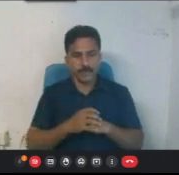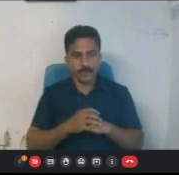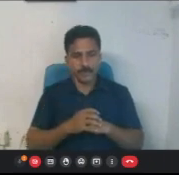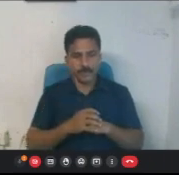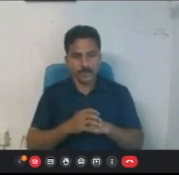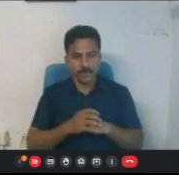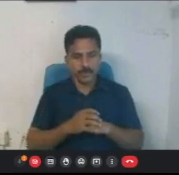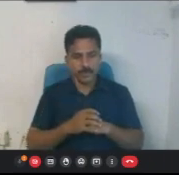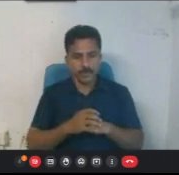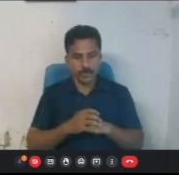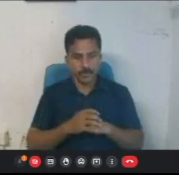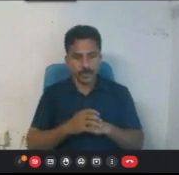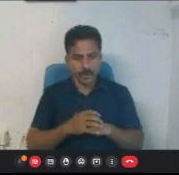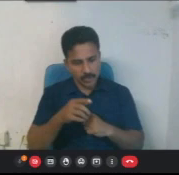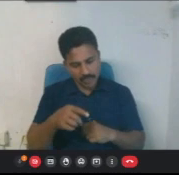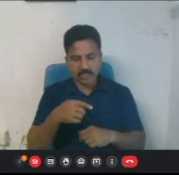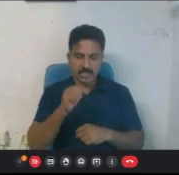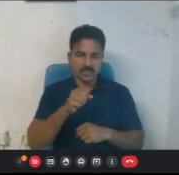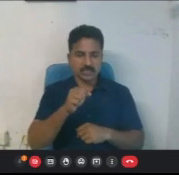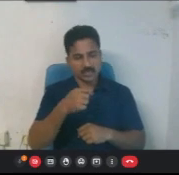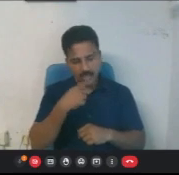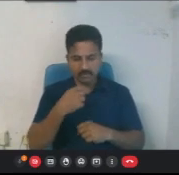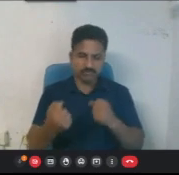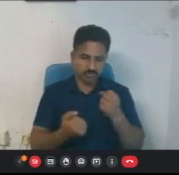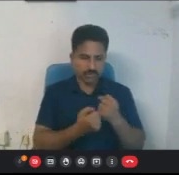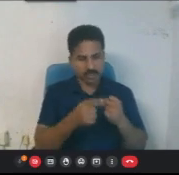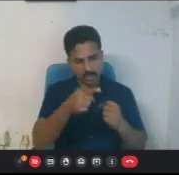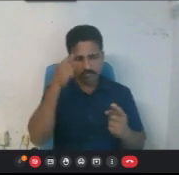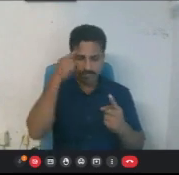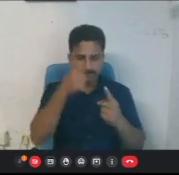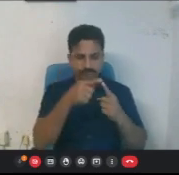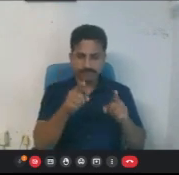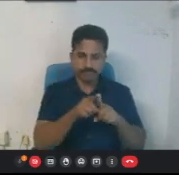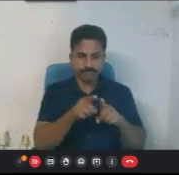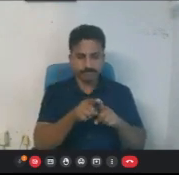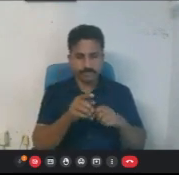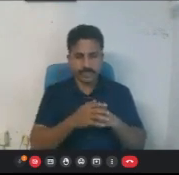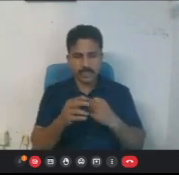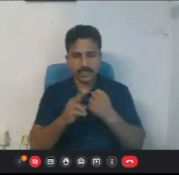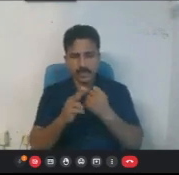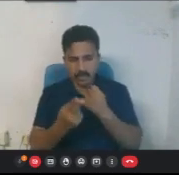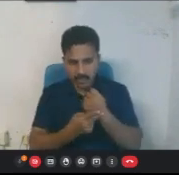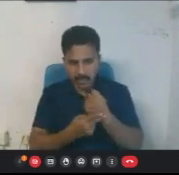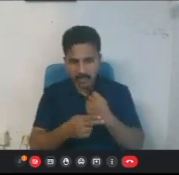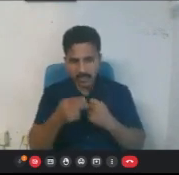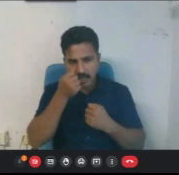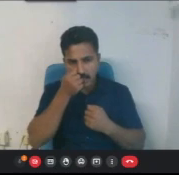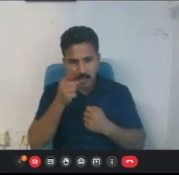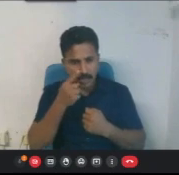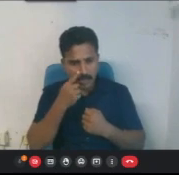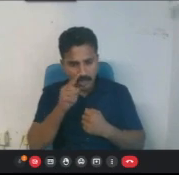സാറെ, ഞാൻ സാറ് പറയുന്നതിനോട് 100% യോജിക്കുന്നു. അതുപോലെ നിഷിലെ പേരൻസിന് അവയർനെസ്